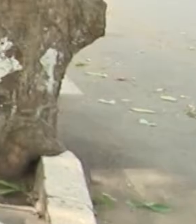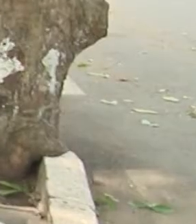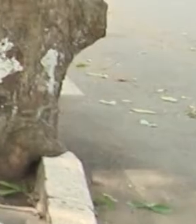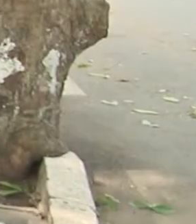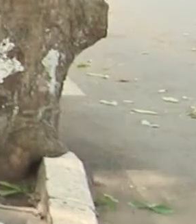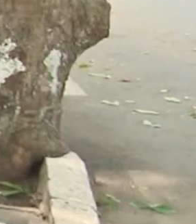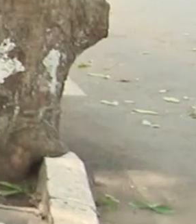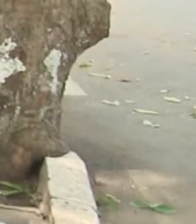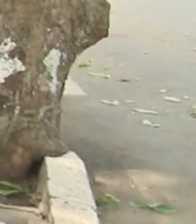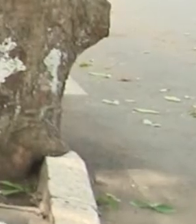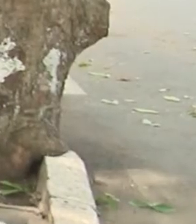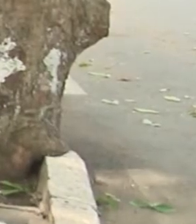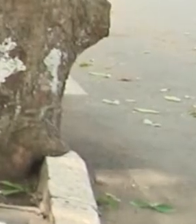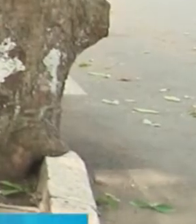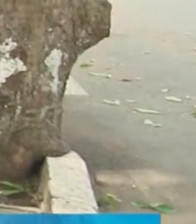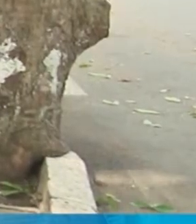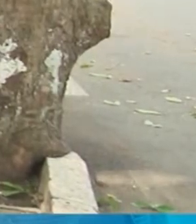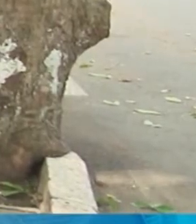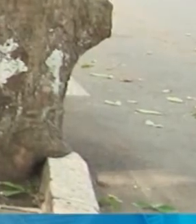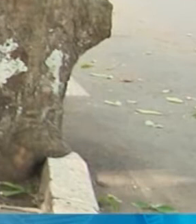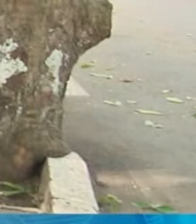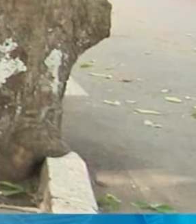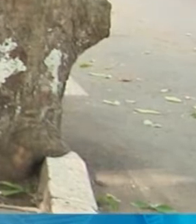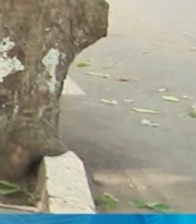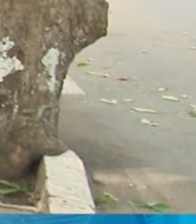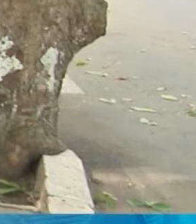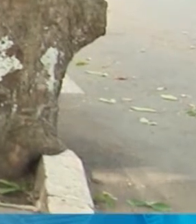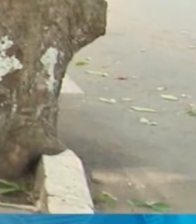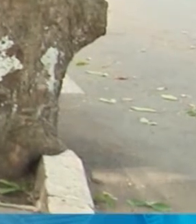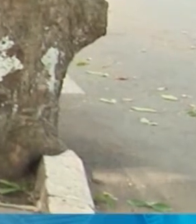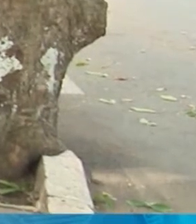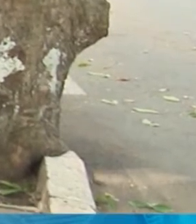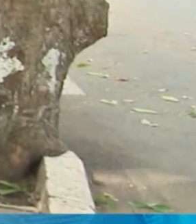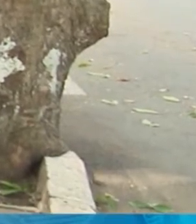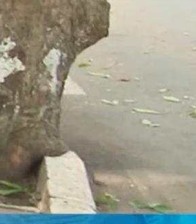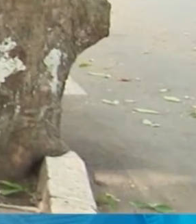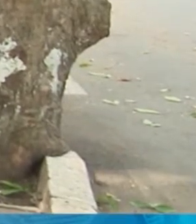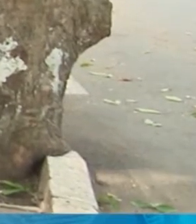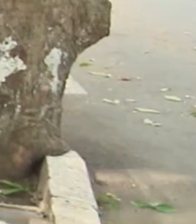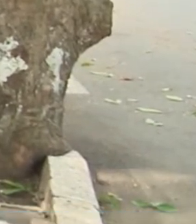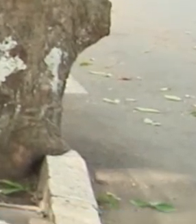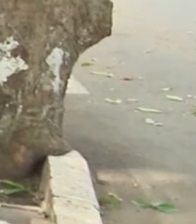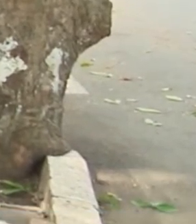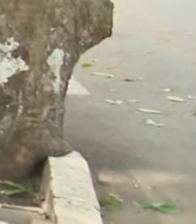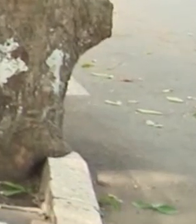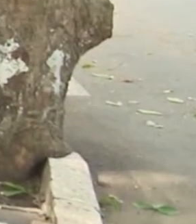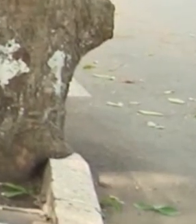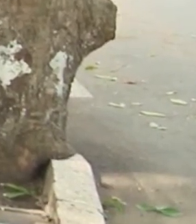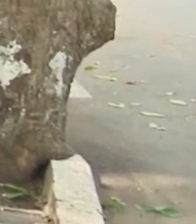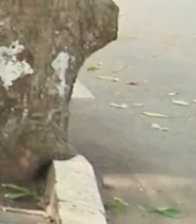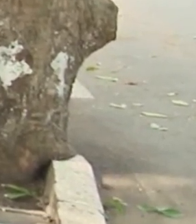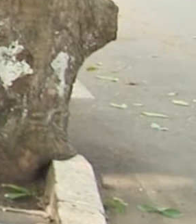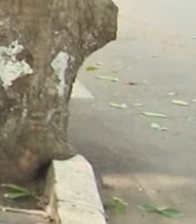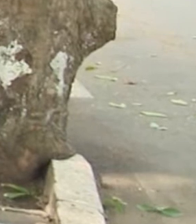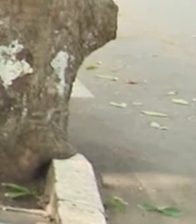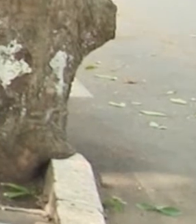paix. Ce que nous avons vu en octobre, il y avait eu tellement de choses et tout. Et nous, ça nous a vraiment fait peur parce qu'on n'a pas vite commencé les cours. On était alarmés dans